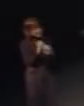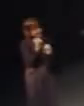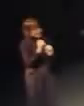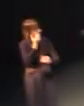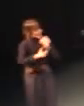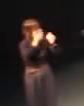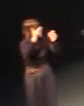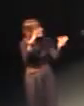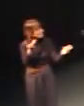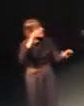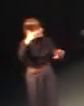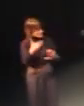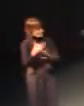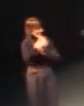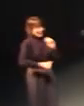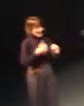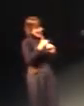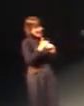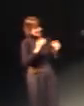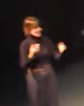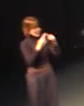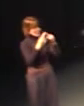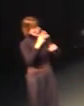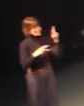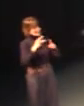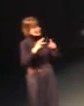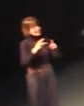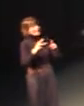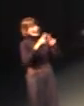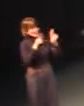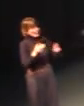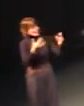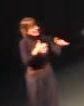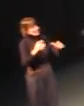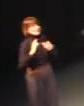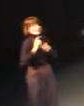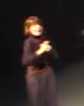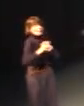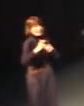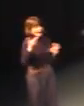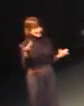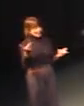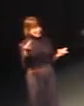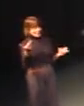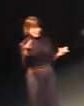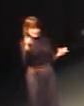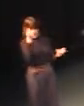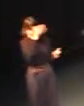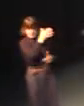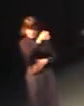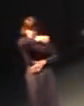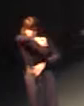à la suite de l'année géophysique international les états unis vont prendre l'initiative de